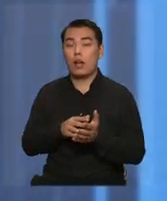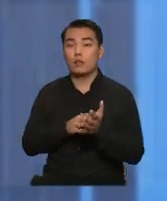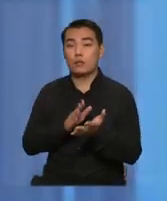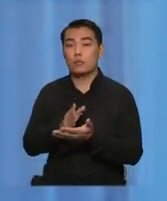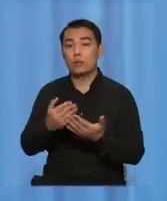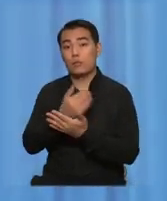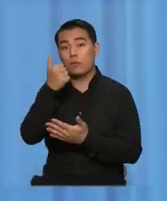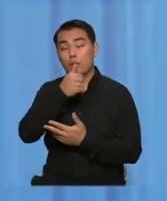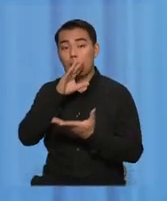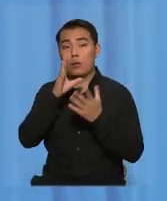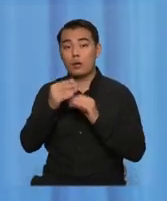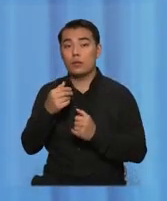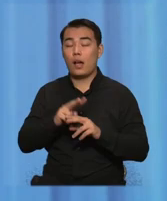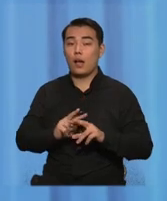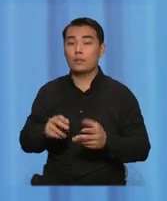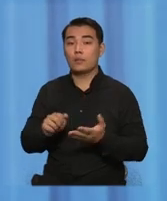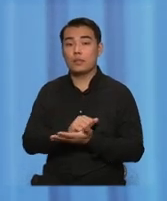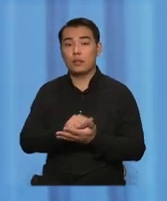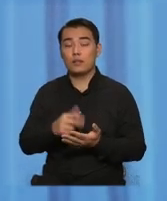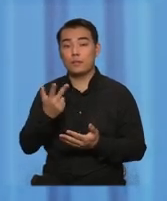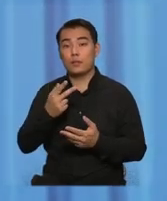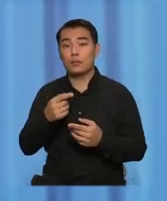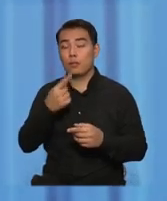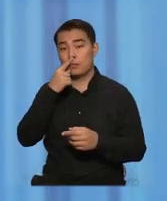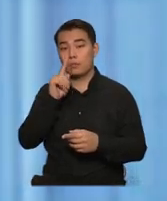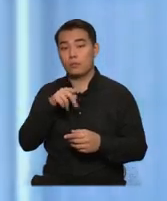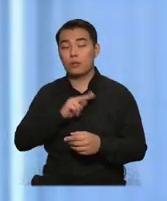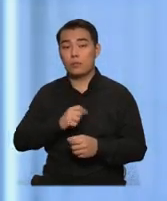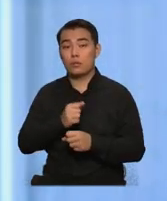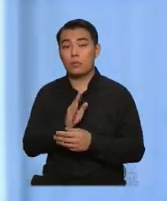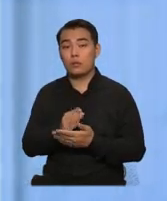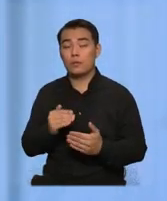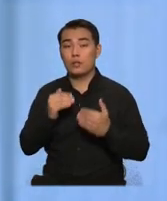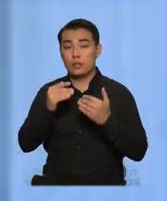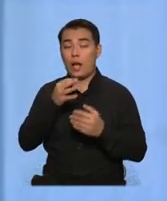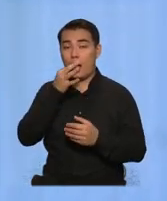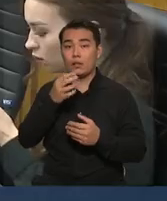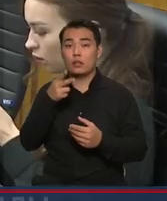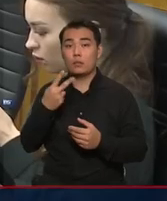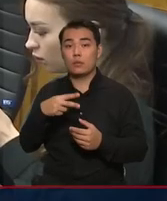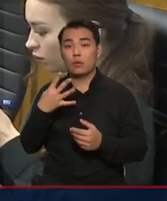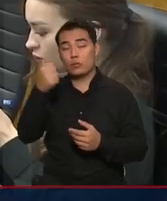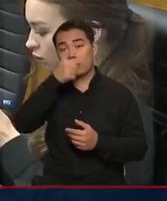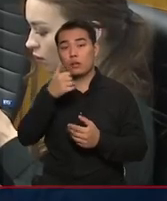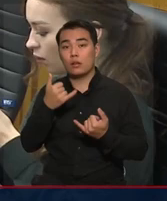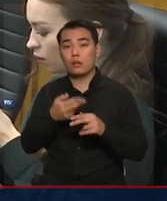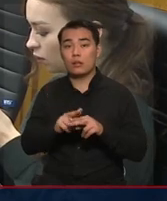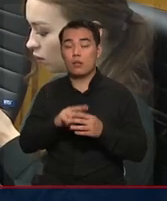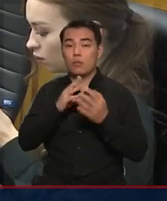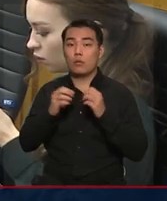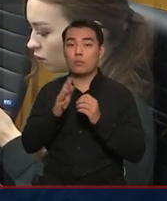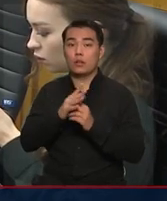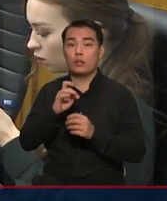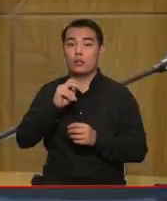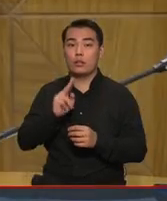жылдан бастап жалпыға бірде декларацияның 3-ші кезеңі басталады. Жоғарыда аталған азаматтар 2024 жылдың 15-ші қыркүйегіне